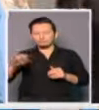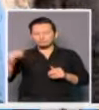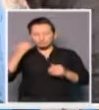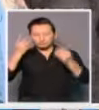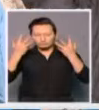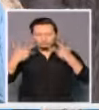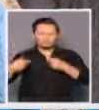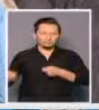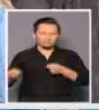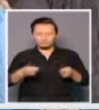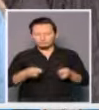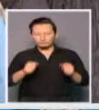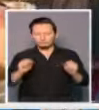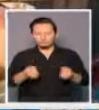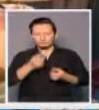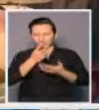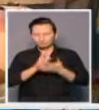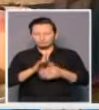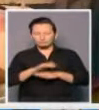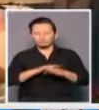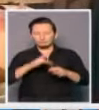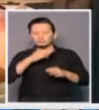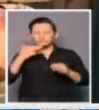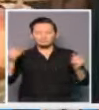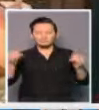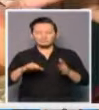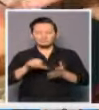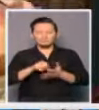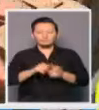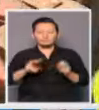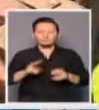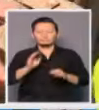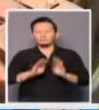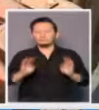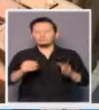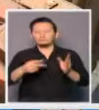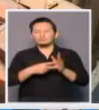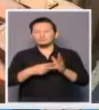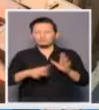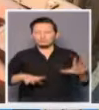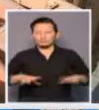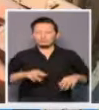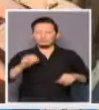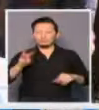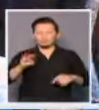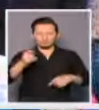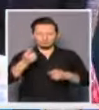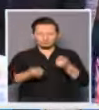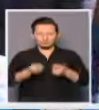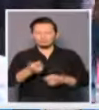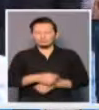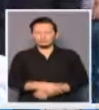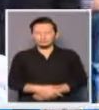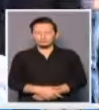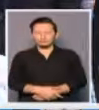көкөніс әкелді. Күнің салқындығына қарамастан мұнда халық көп жиналды. Жәрмеңкеге қойылған өнімнің бағасы базар бағасынан әлдеқайда арзан.